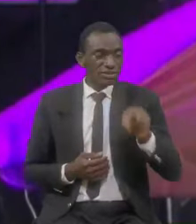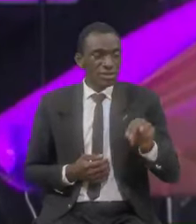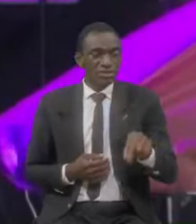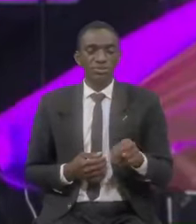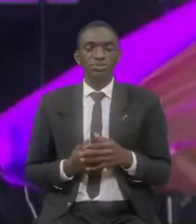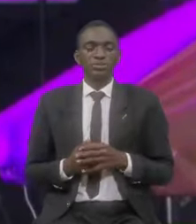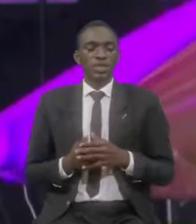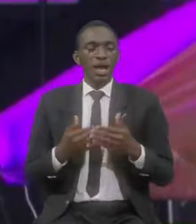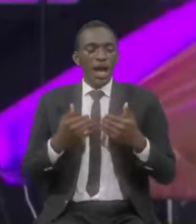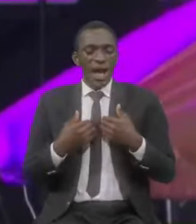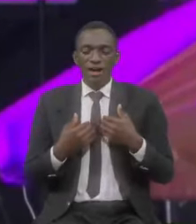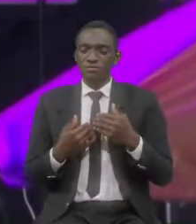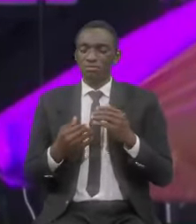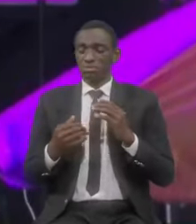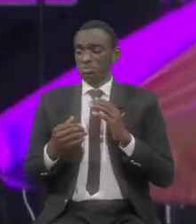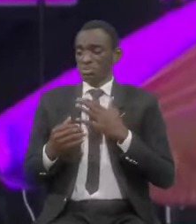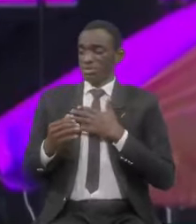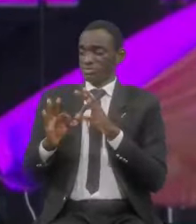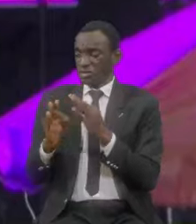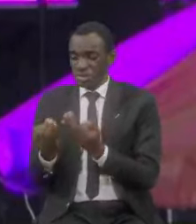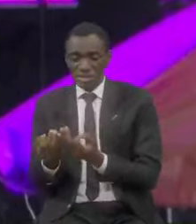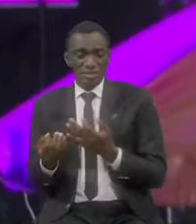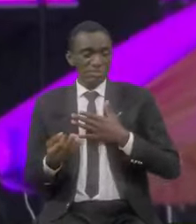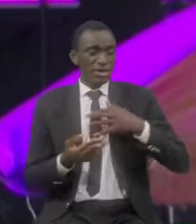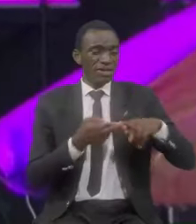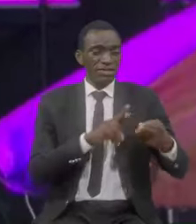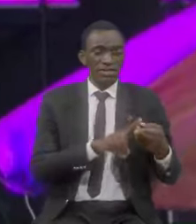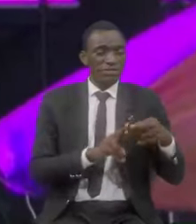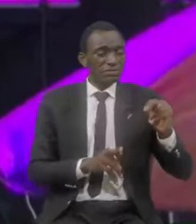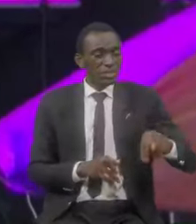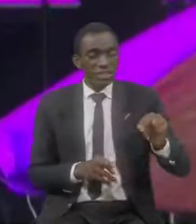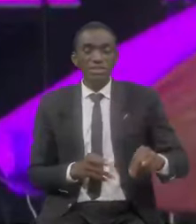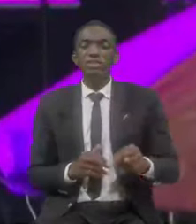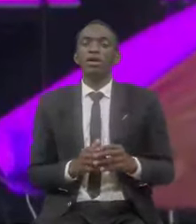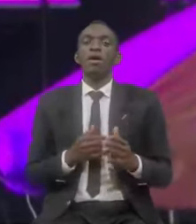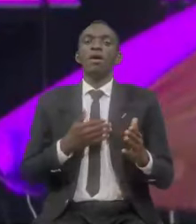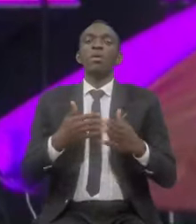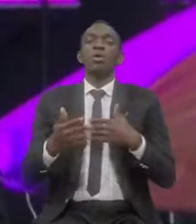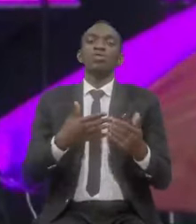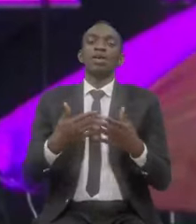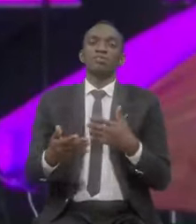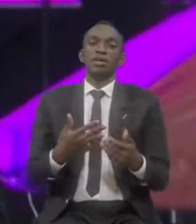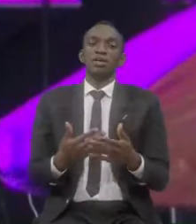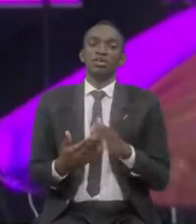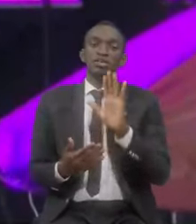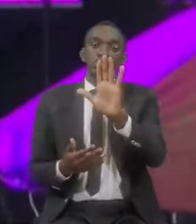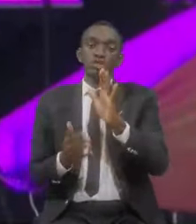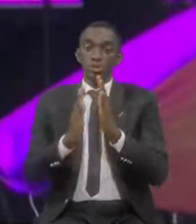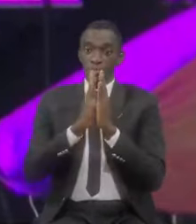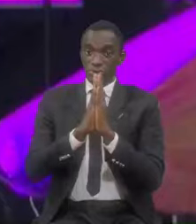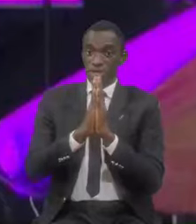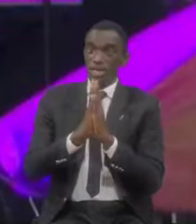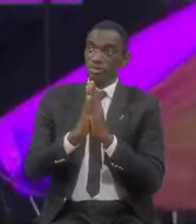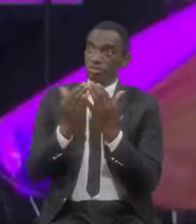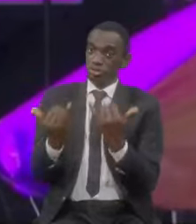les besoins des gens dont nous prenons soin, quels que soient vos requêtes ce soir,